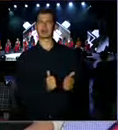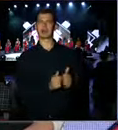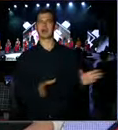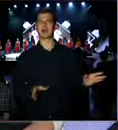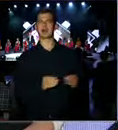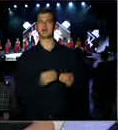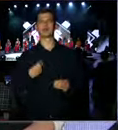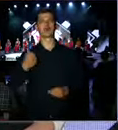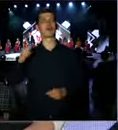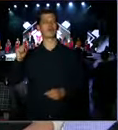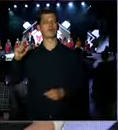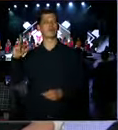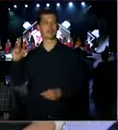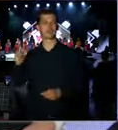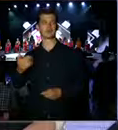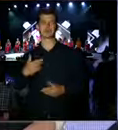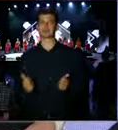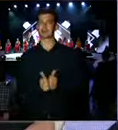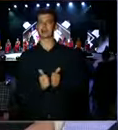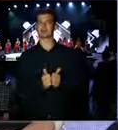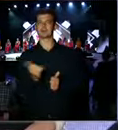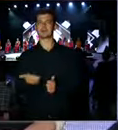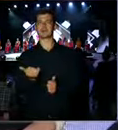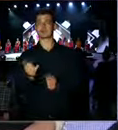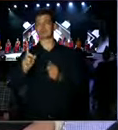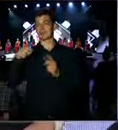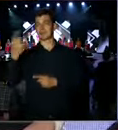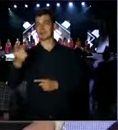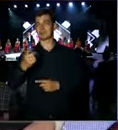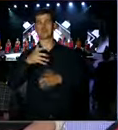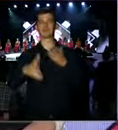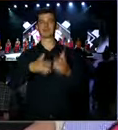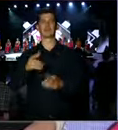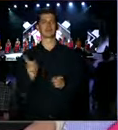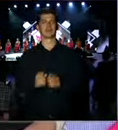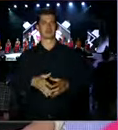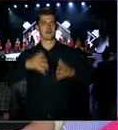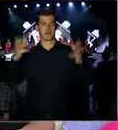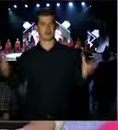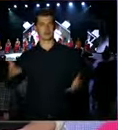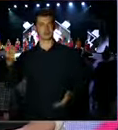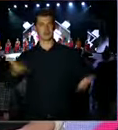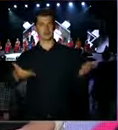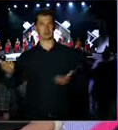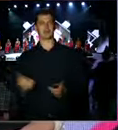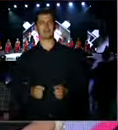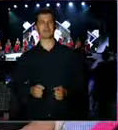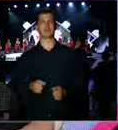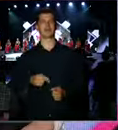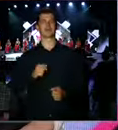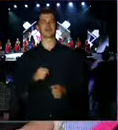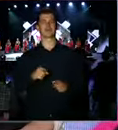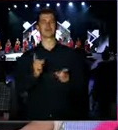wszystkich konkursach jako partner. Nie może nas zabraknąć również na tym zdecydowanie większym wydarzeniu. Jako